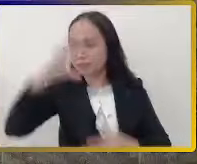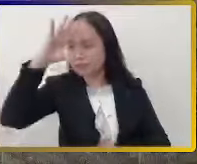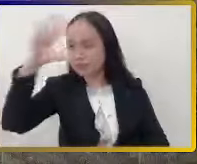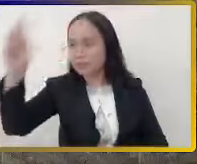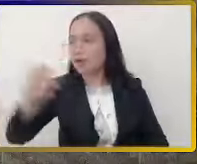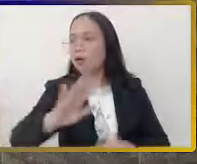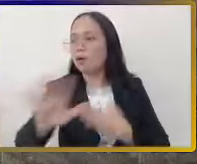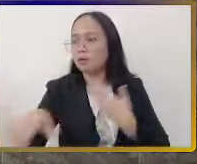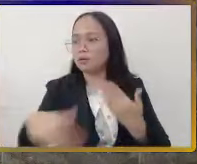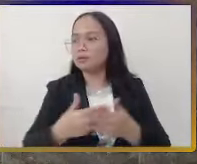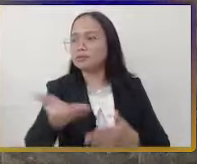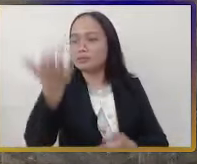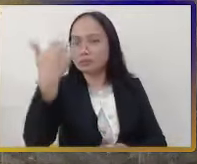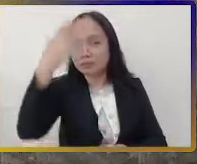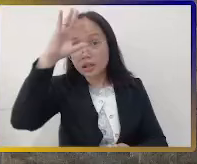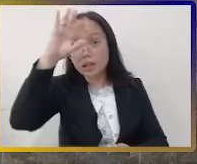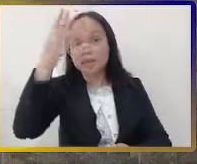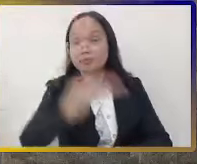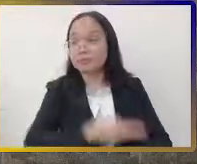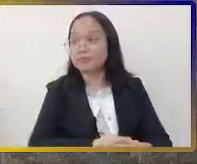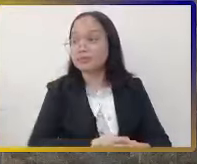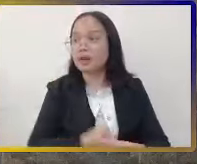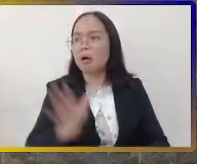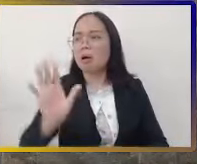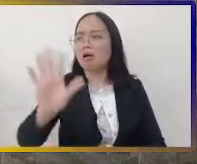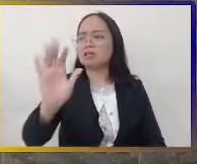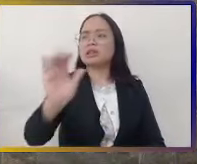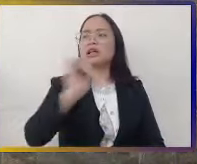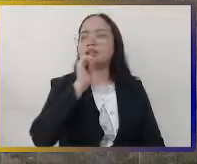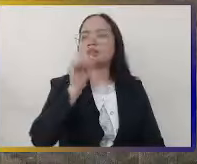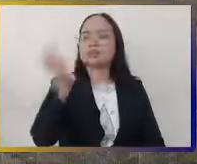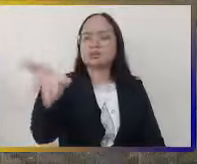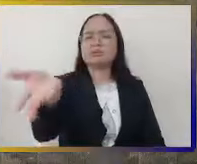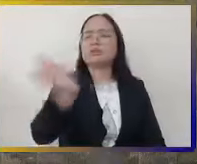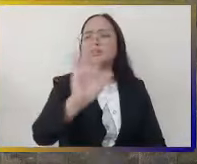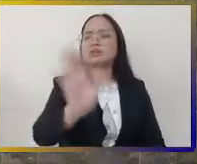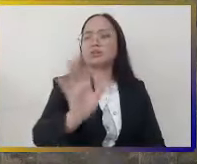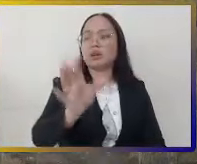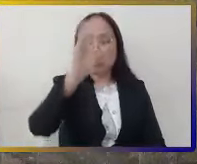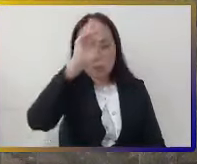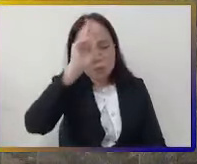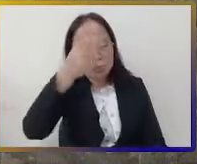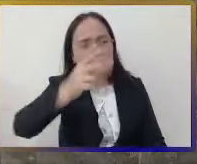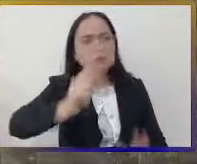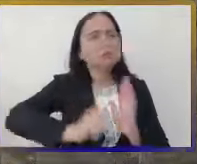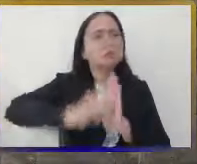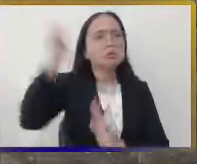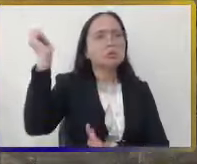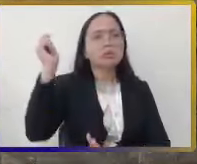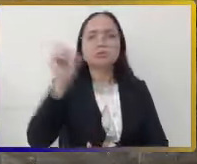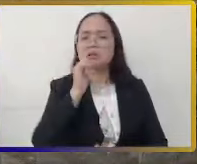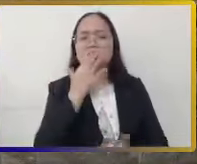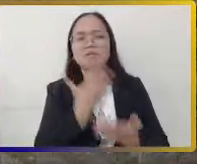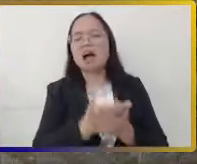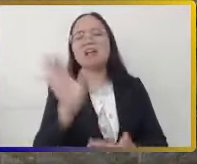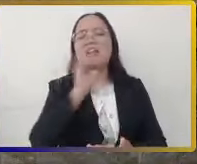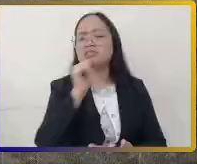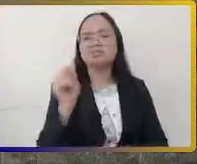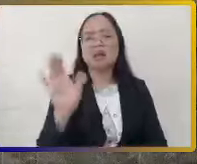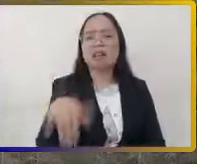yan? Ganyan. Ah, hindi yan. Itong isa, gwapo, matangkad, maayos, hindi